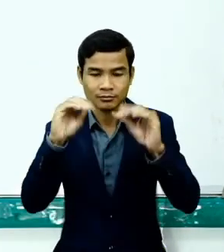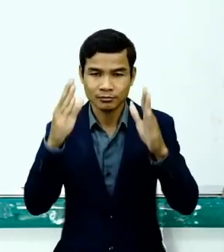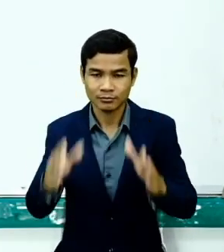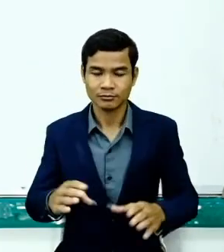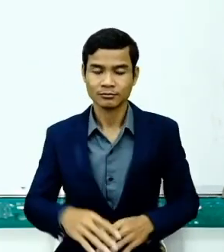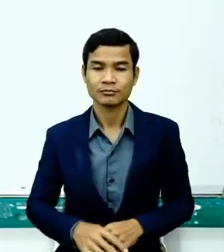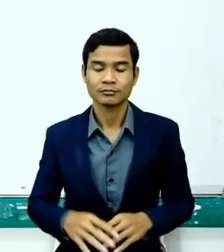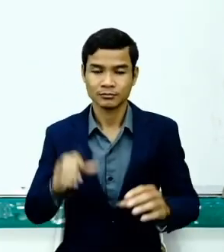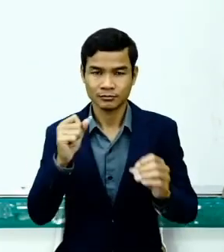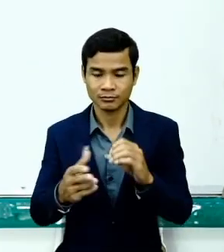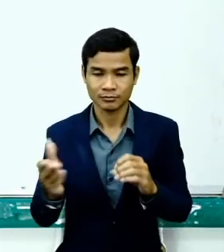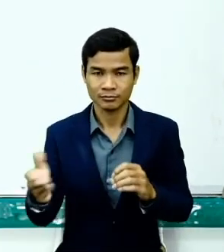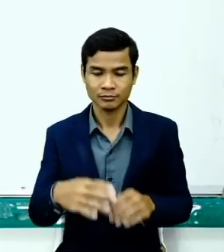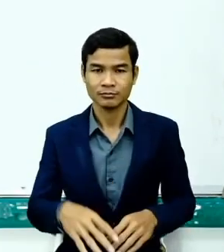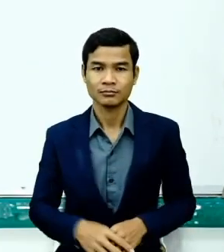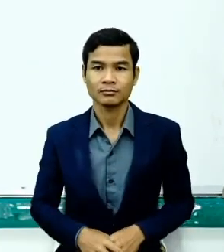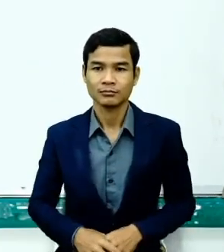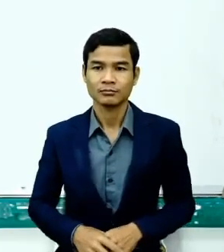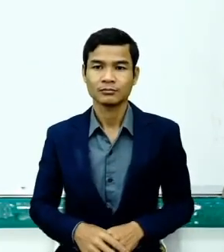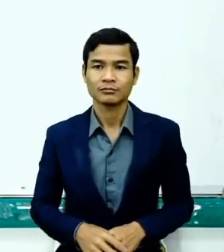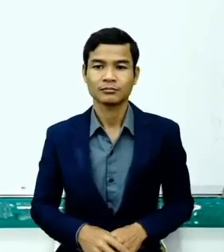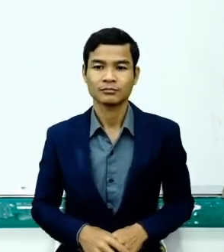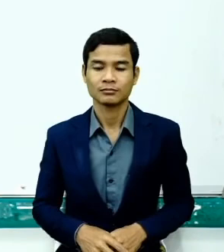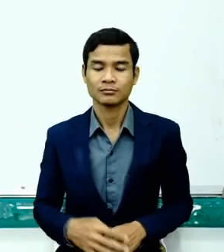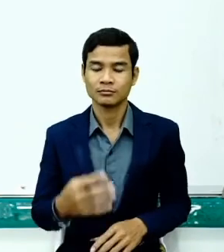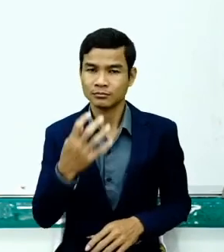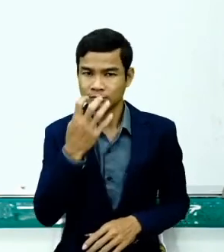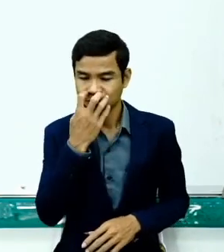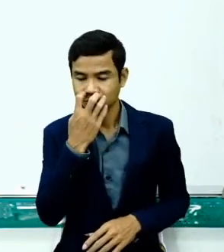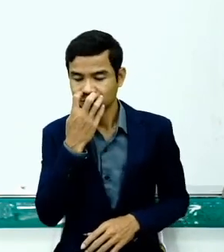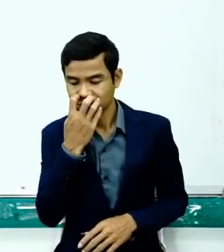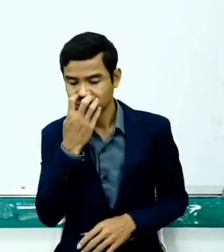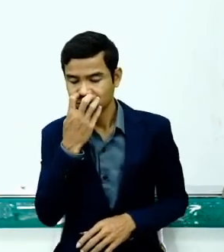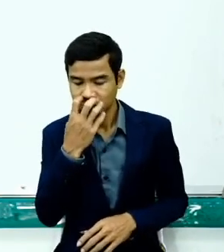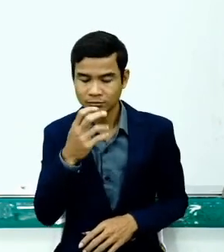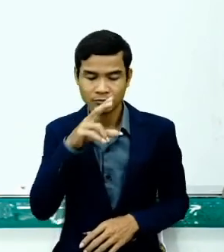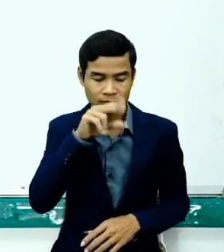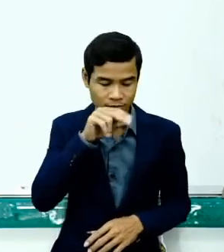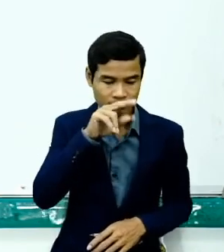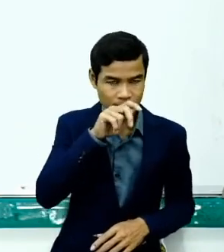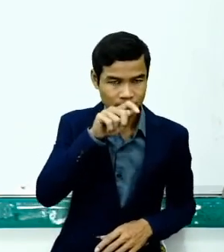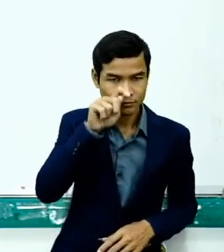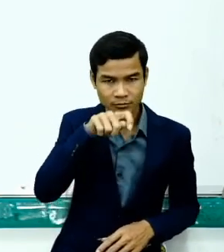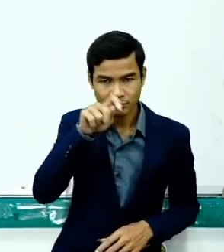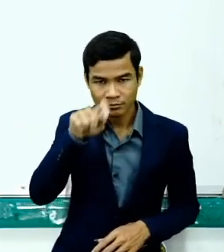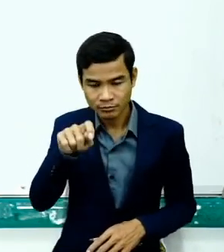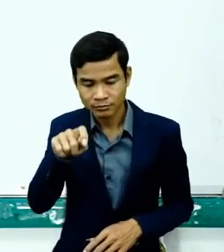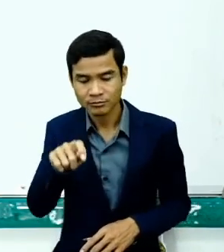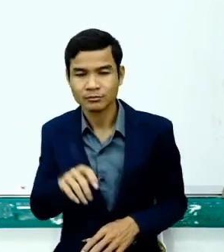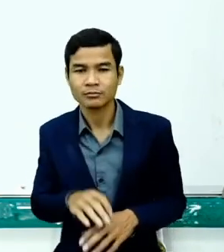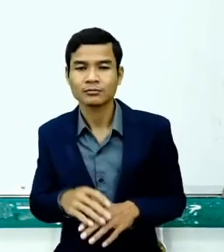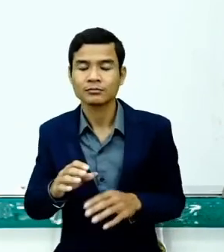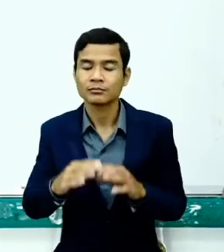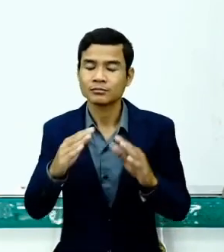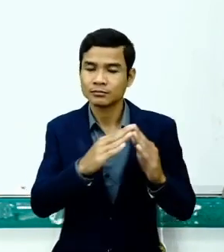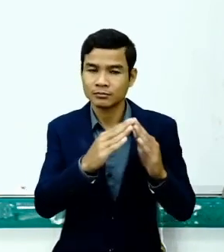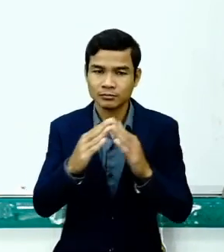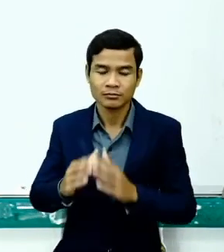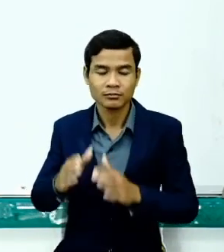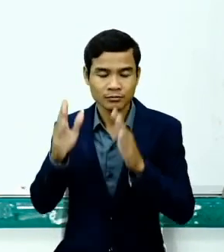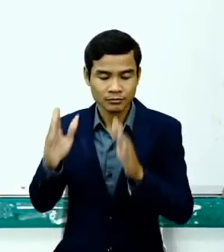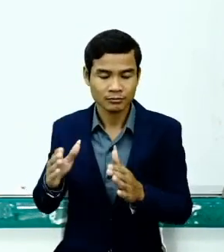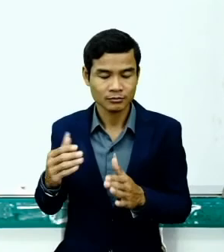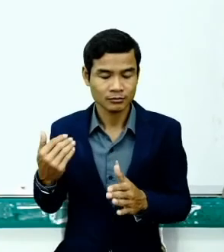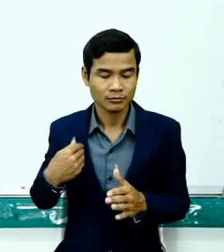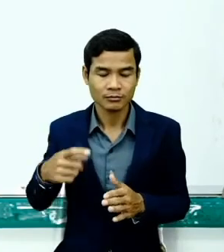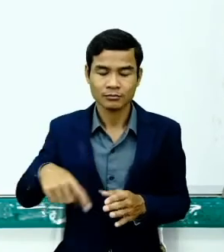ចាប់ដើមអូកអូកាបកាបកក កុកអ្នកស្រុកគេថា